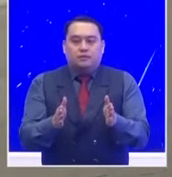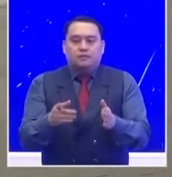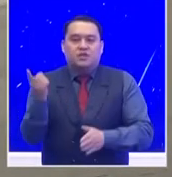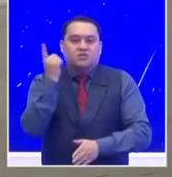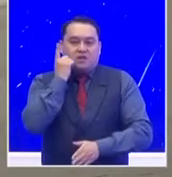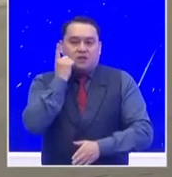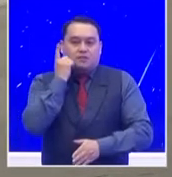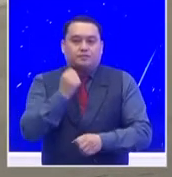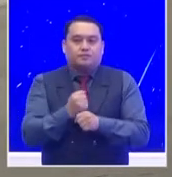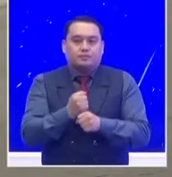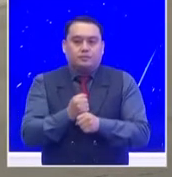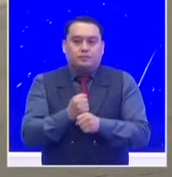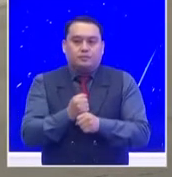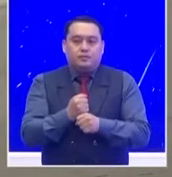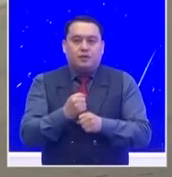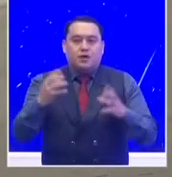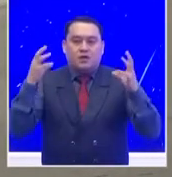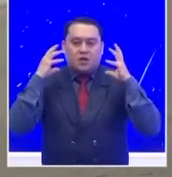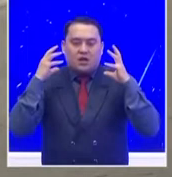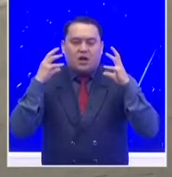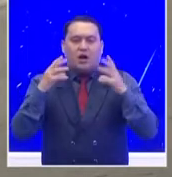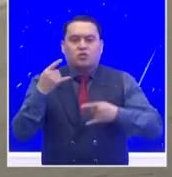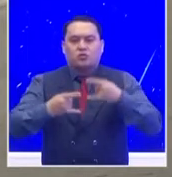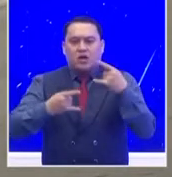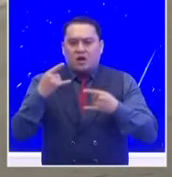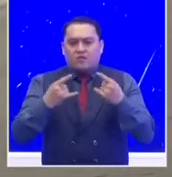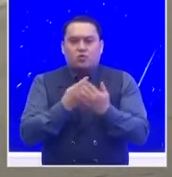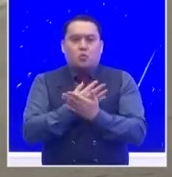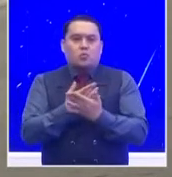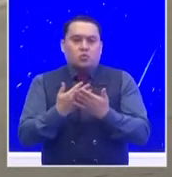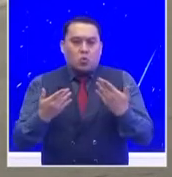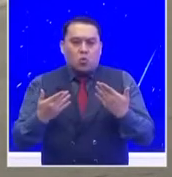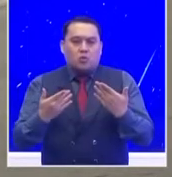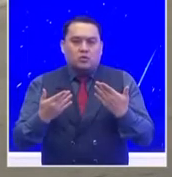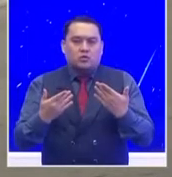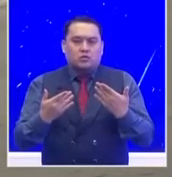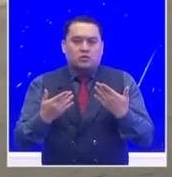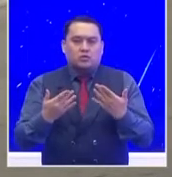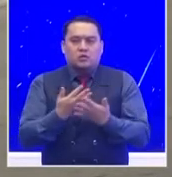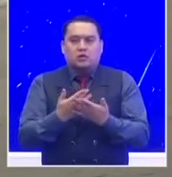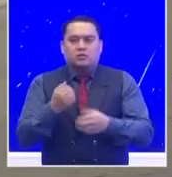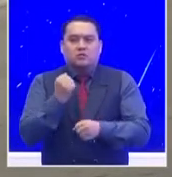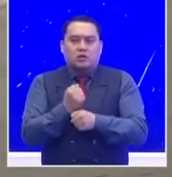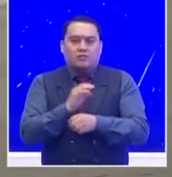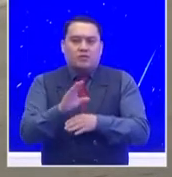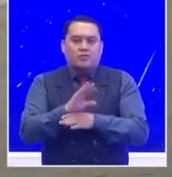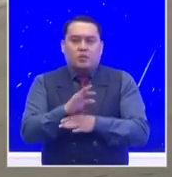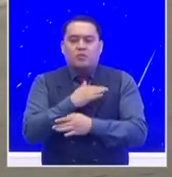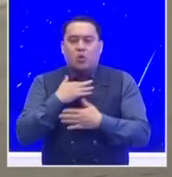связи, кастили радио, много телекоммуникационных, АКСА, дизель-генераторы, ну то есть